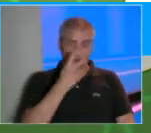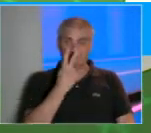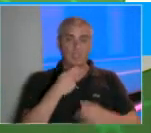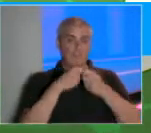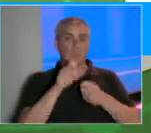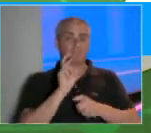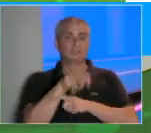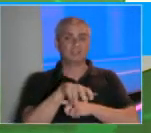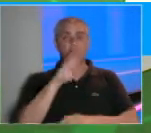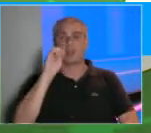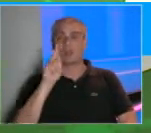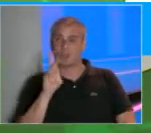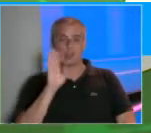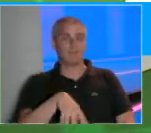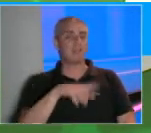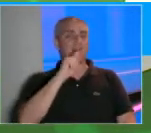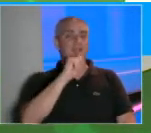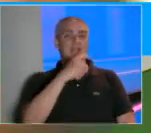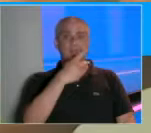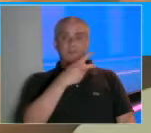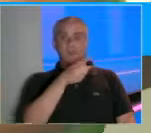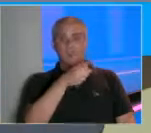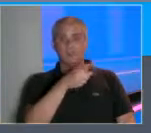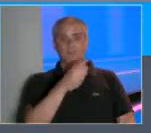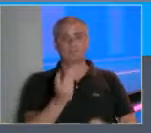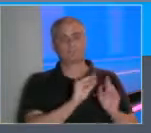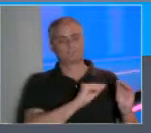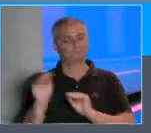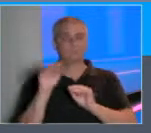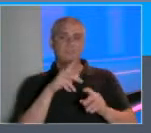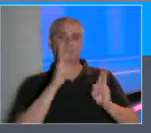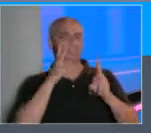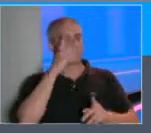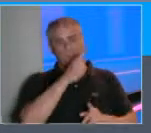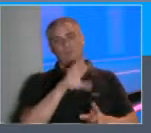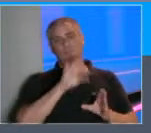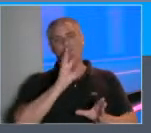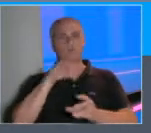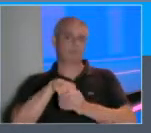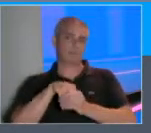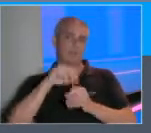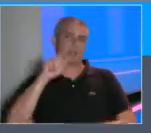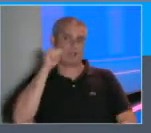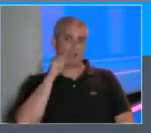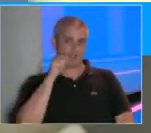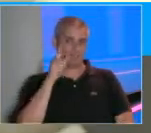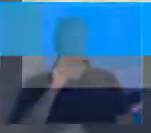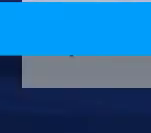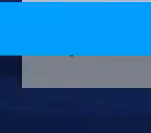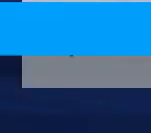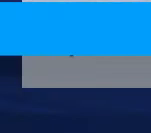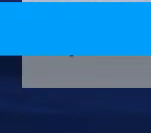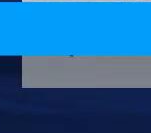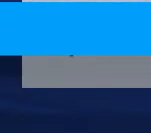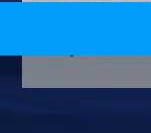חברות כנסת שיכנסו, מיכל קוטלר ותהילה פרידמן, אורקות מיש עתיד תלם, הן בוחרות להיכנס לכחול לבן. צריך לומר שהתפטרו